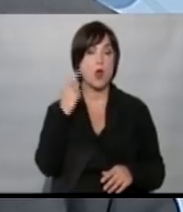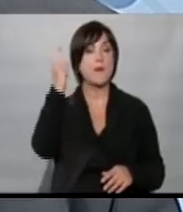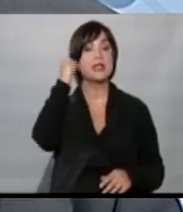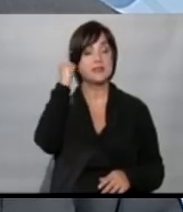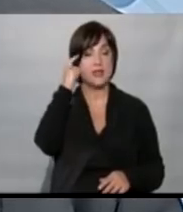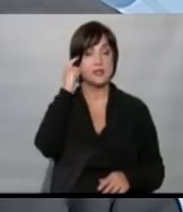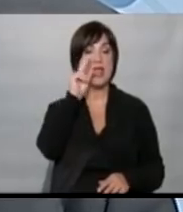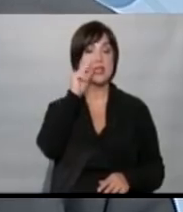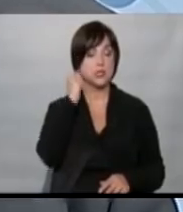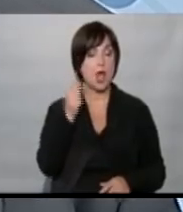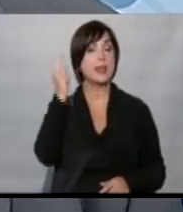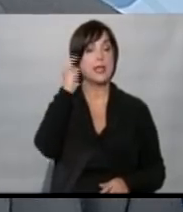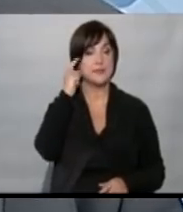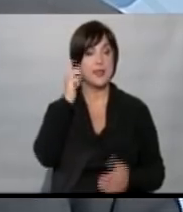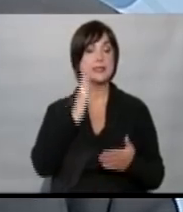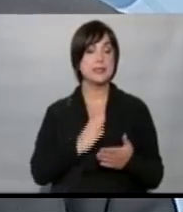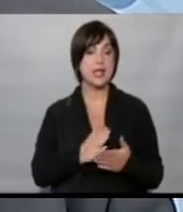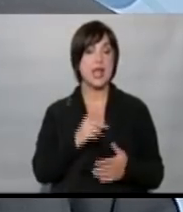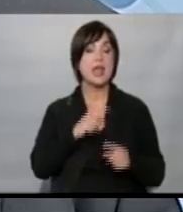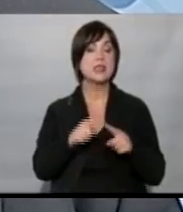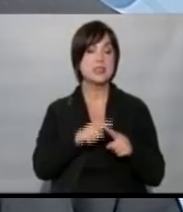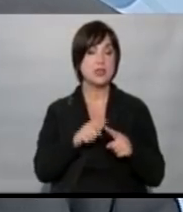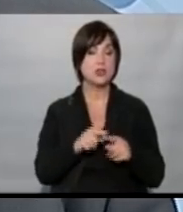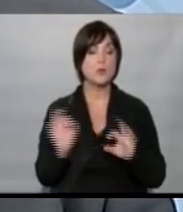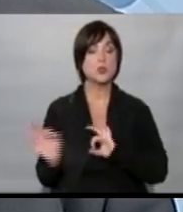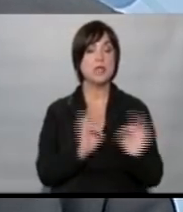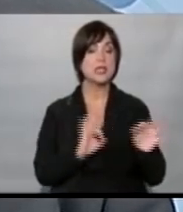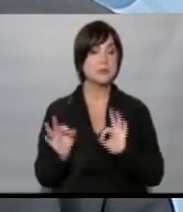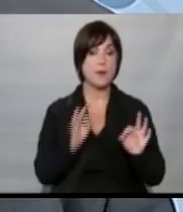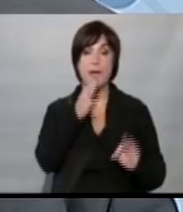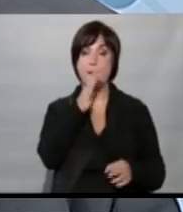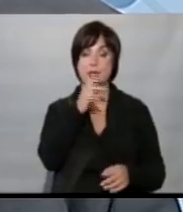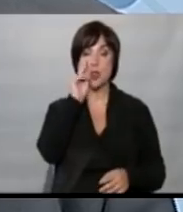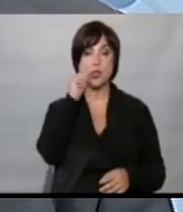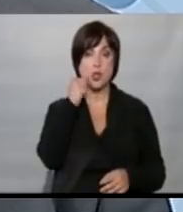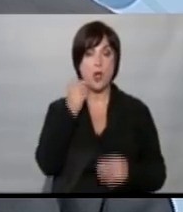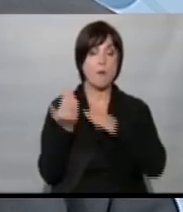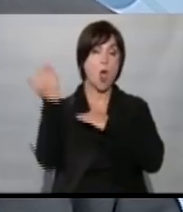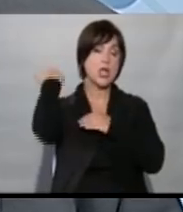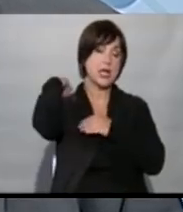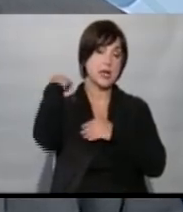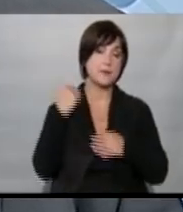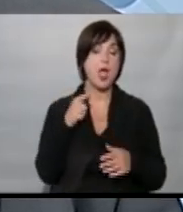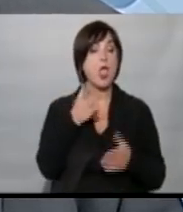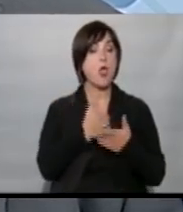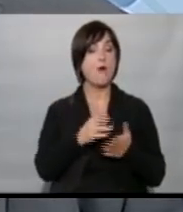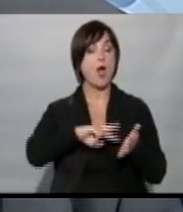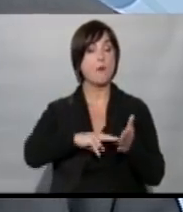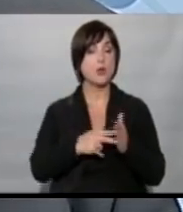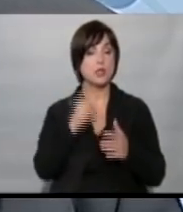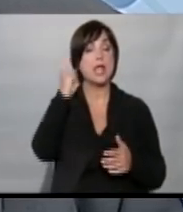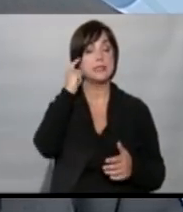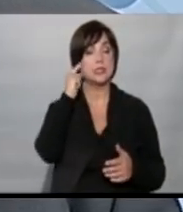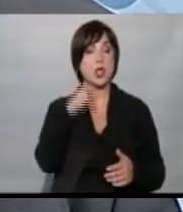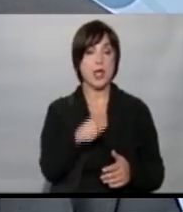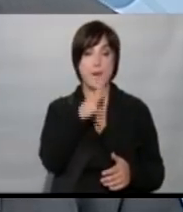свест, национална свест, дека нешто му се спрема на македонскиот народ позади грбот. И таа политичка зрелост